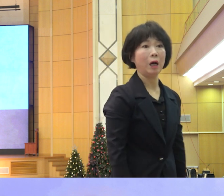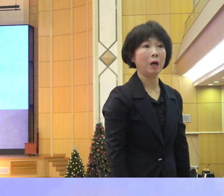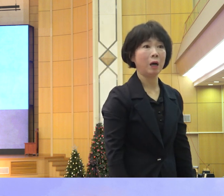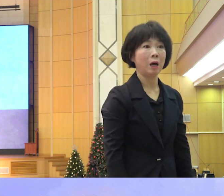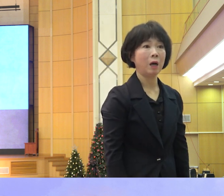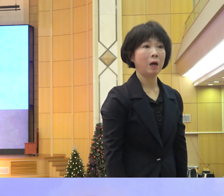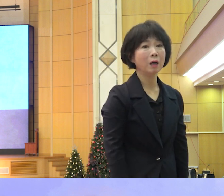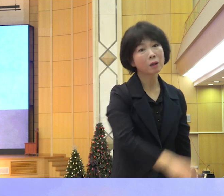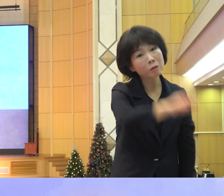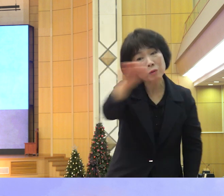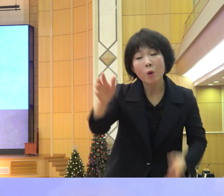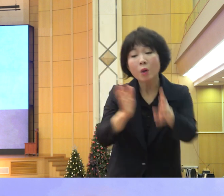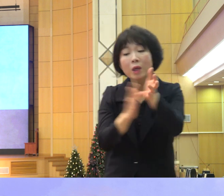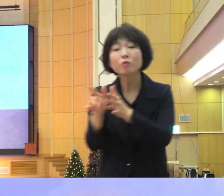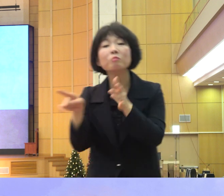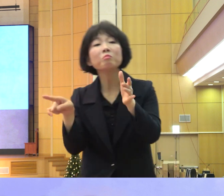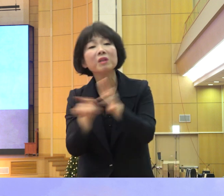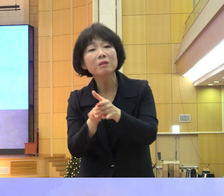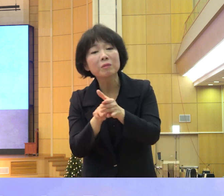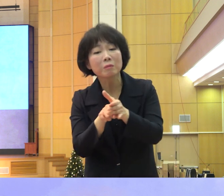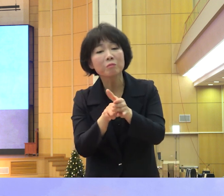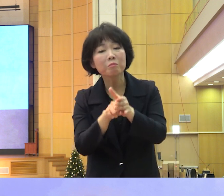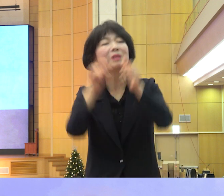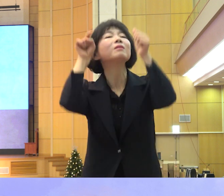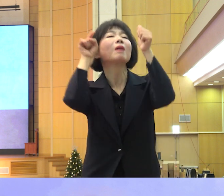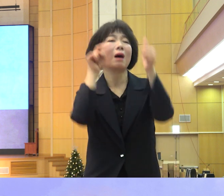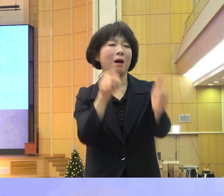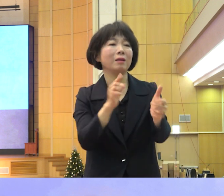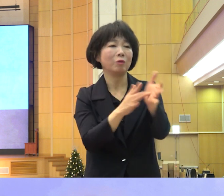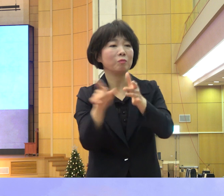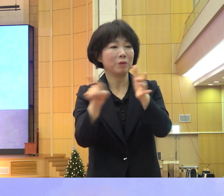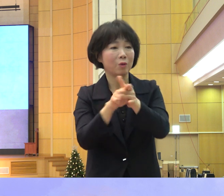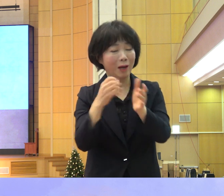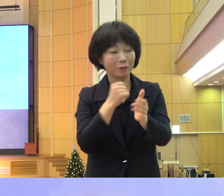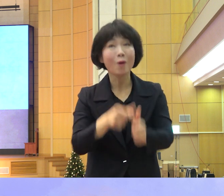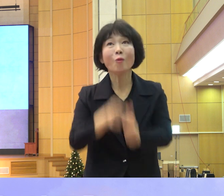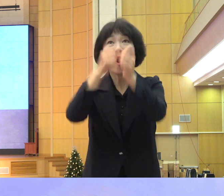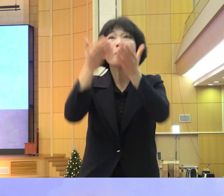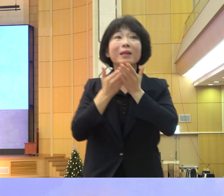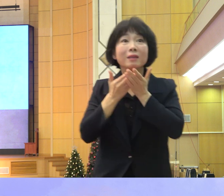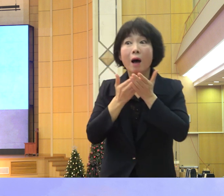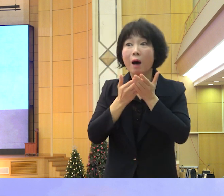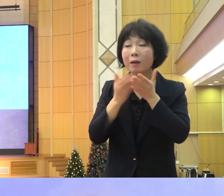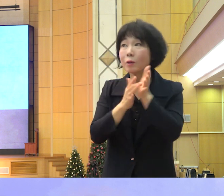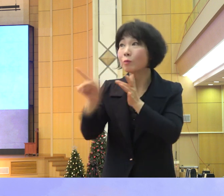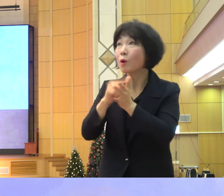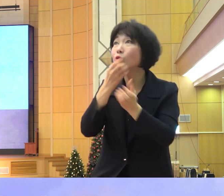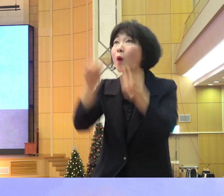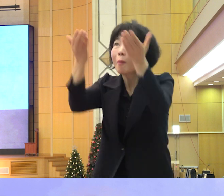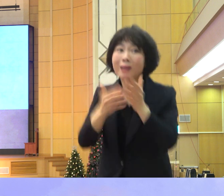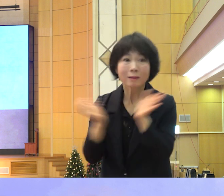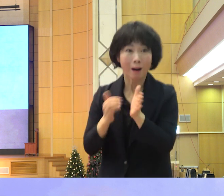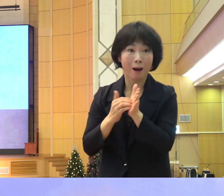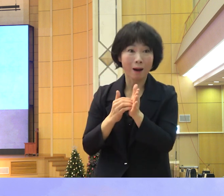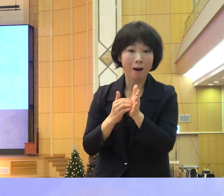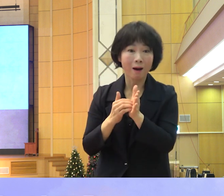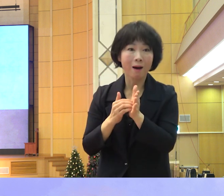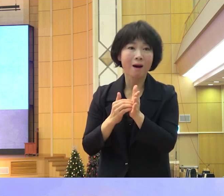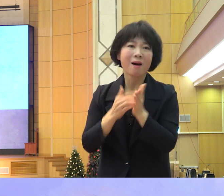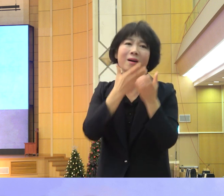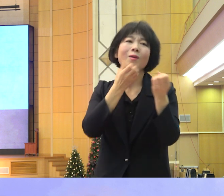예수 믿으라고 그렇게 강권하는 이유는 주님을 믿고 구원받으니까, 주님 믿고 축복받으니까.